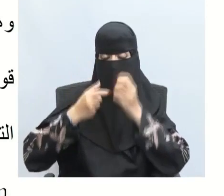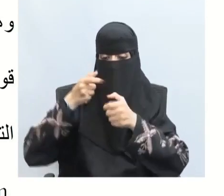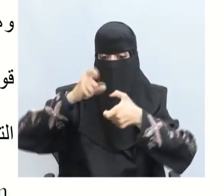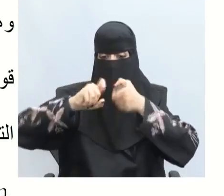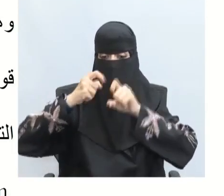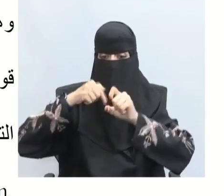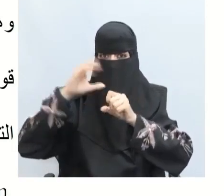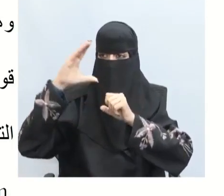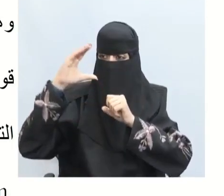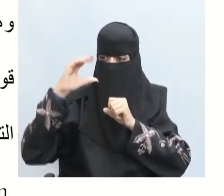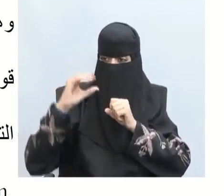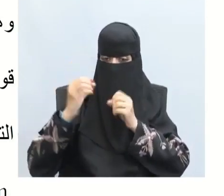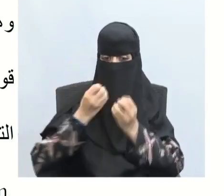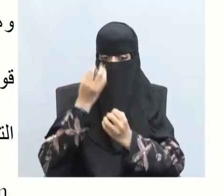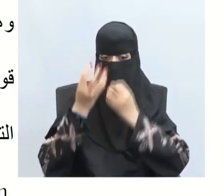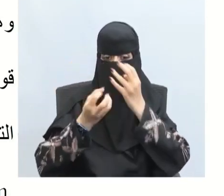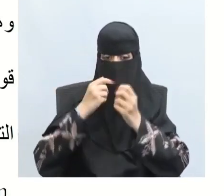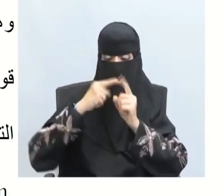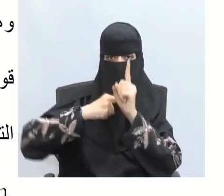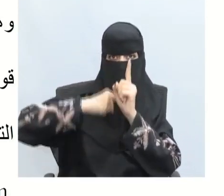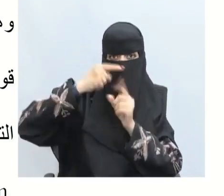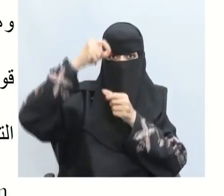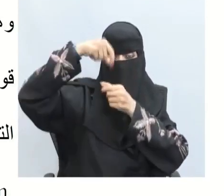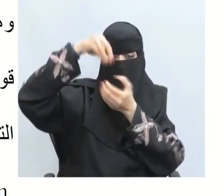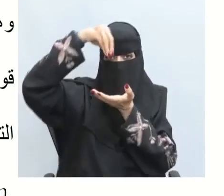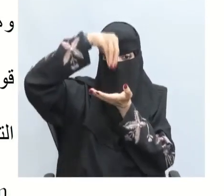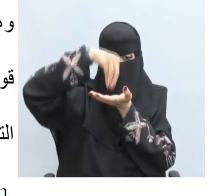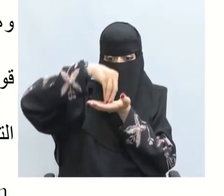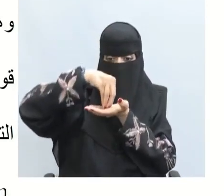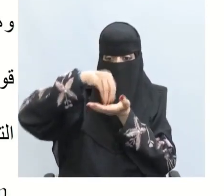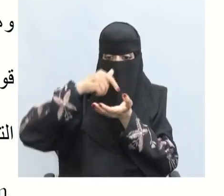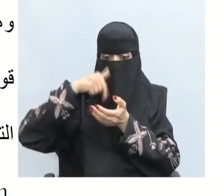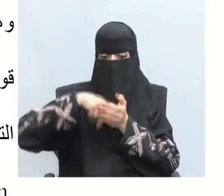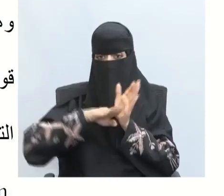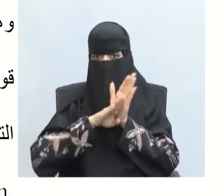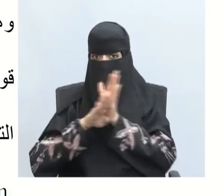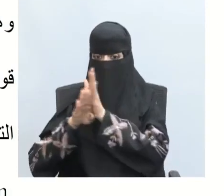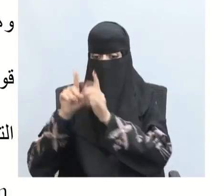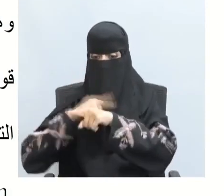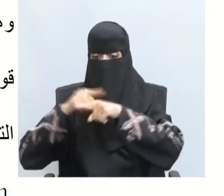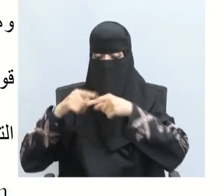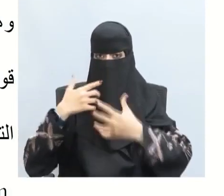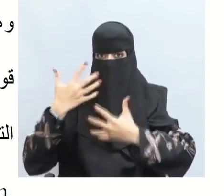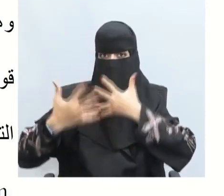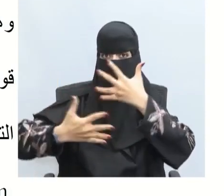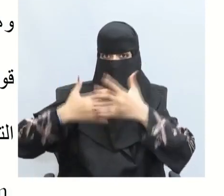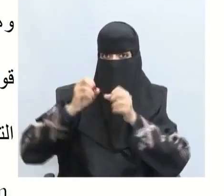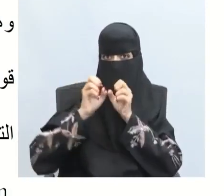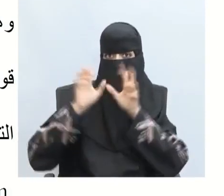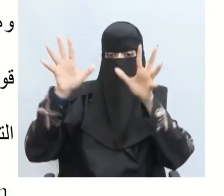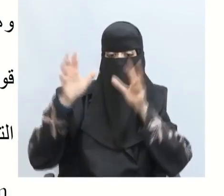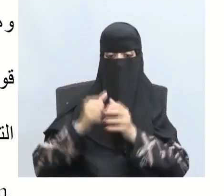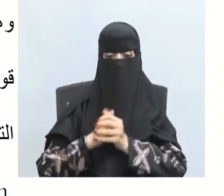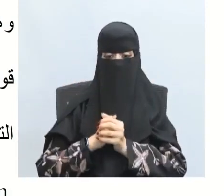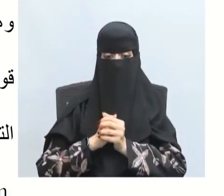ويتكون ضغط حراري عالي في اللب يدفع الى الطاقه الى